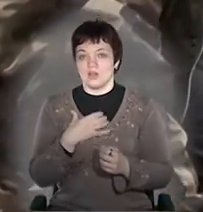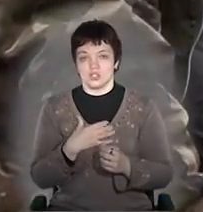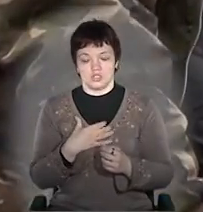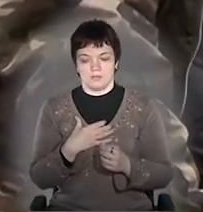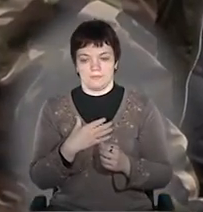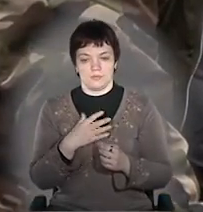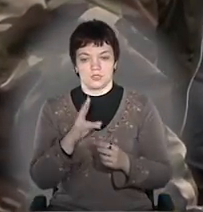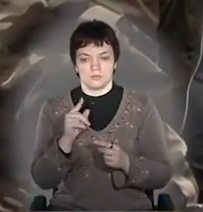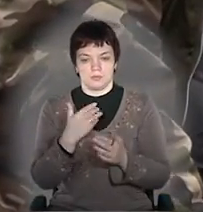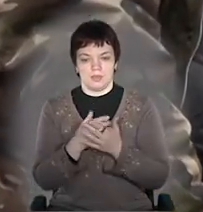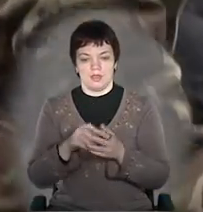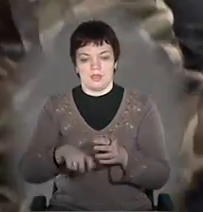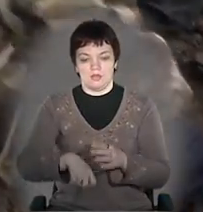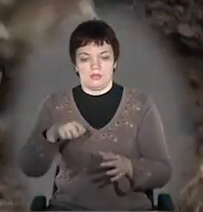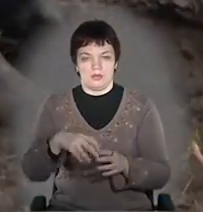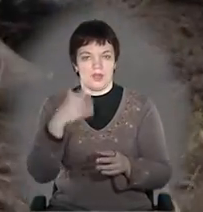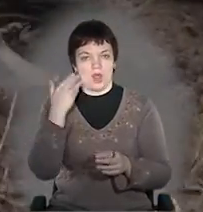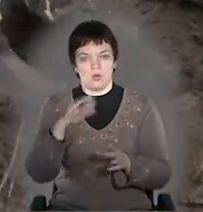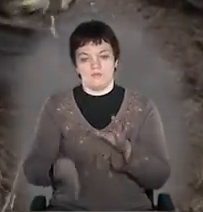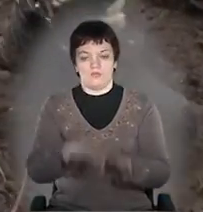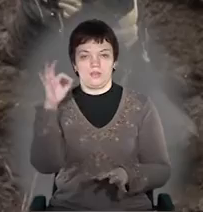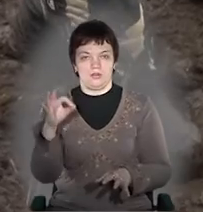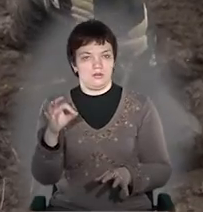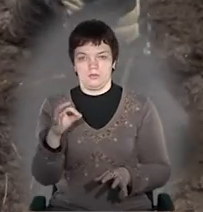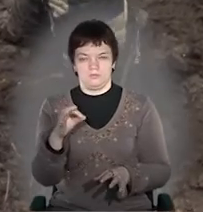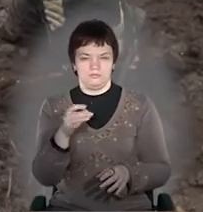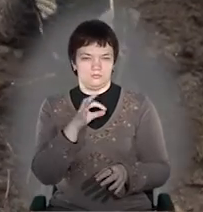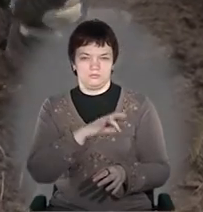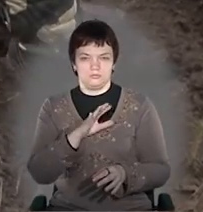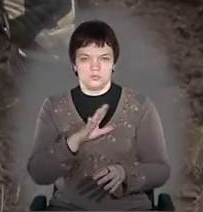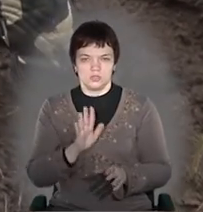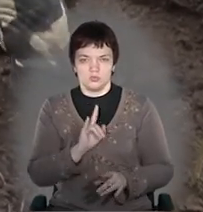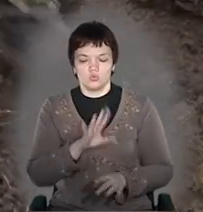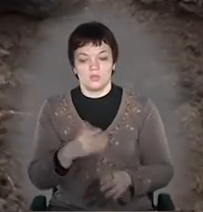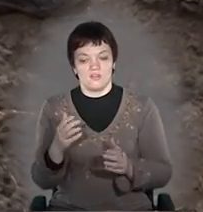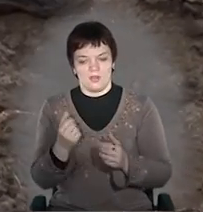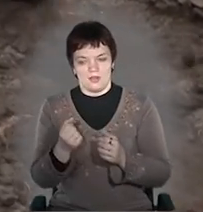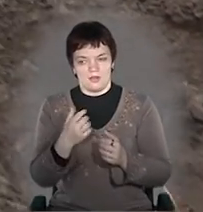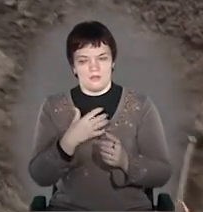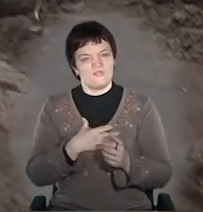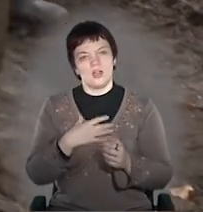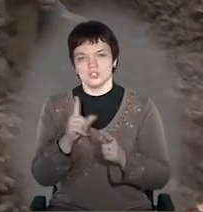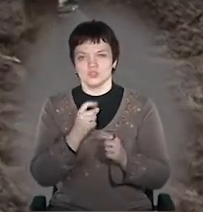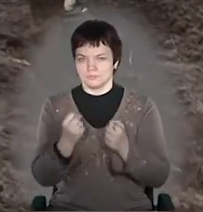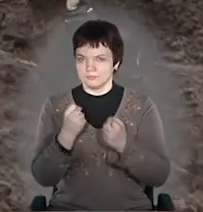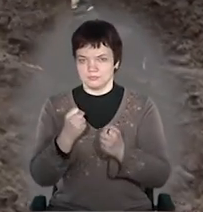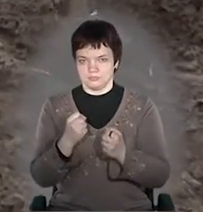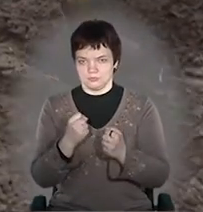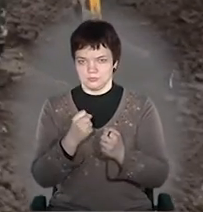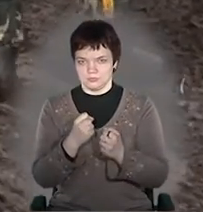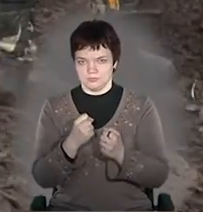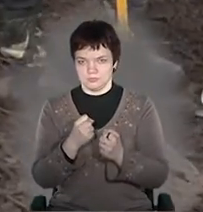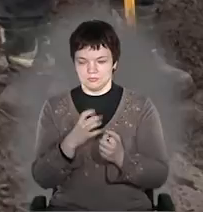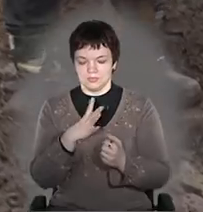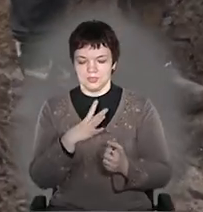легко нельзя было выдернуть росток. Раз его нельзя выдернуть, значит он посажен. В среднем